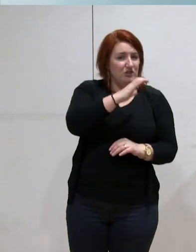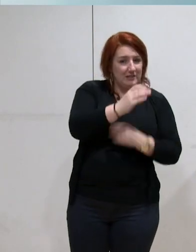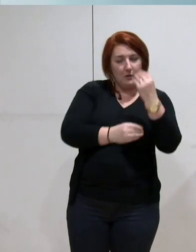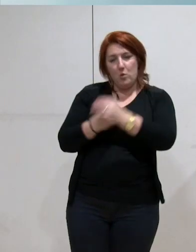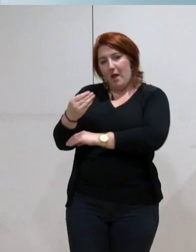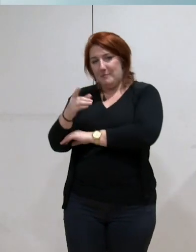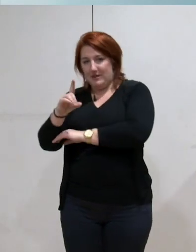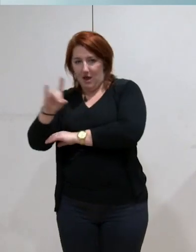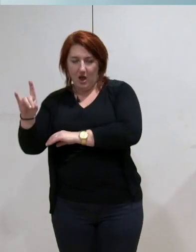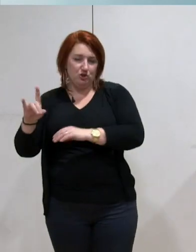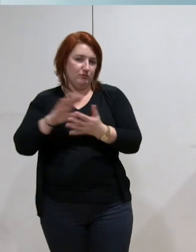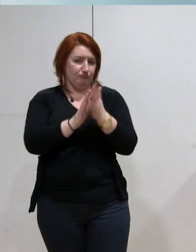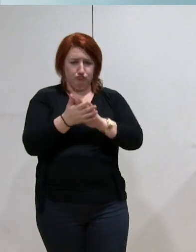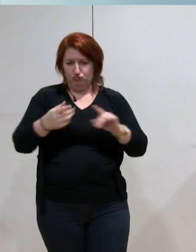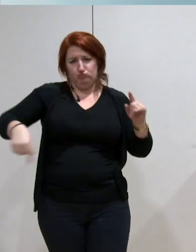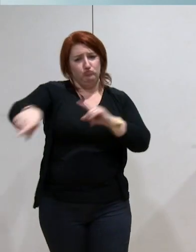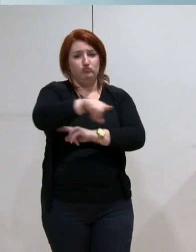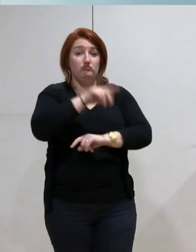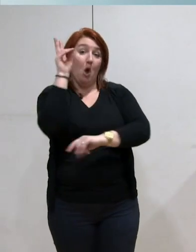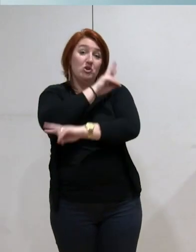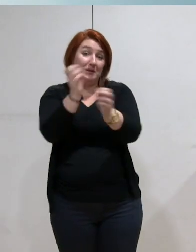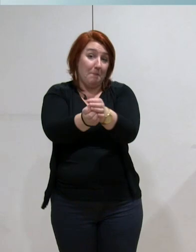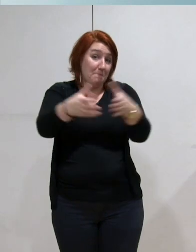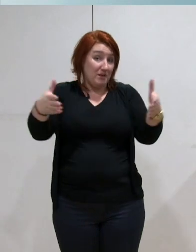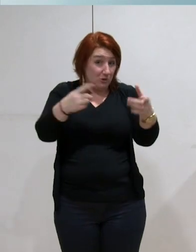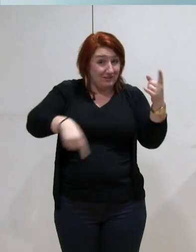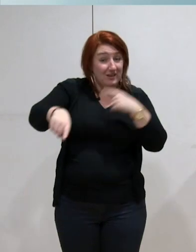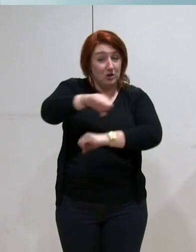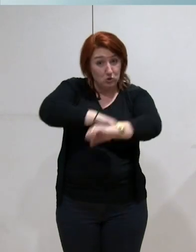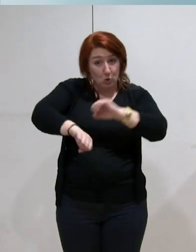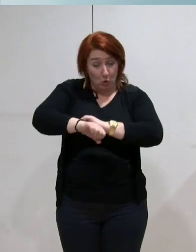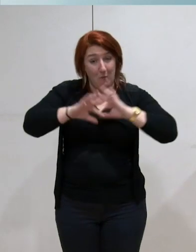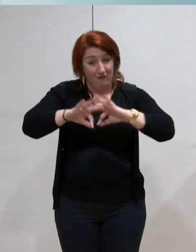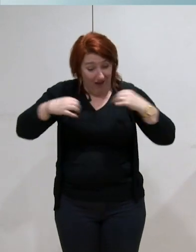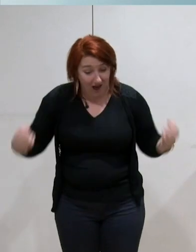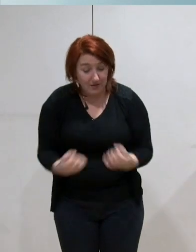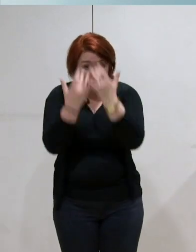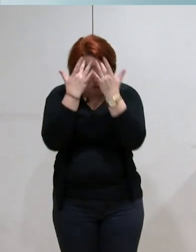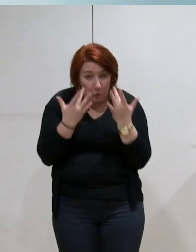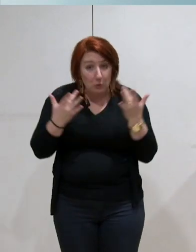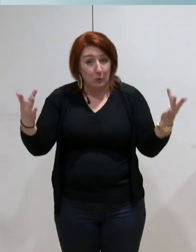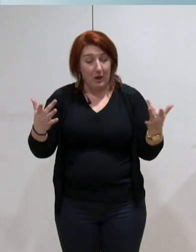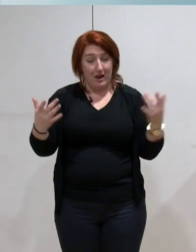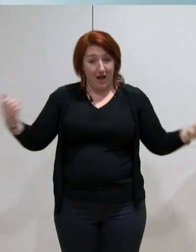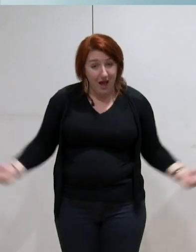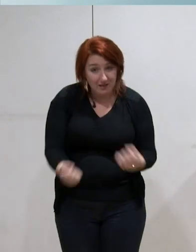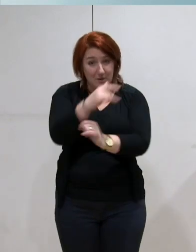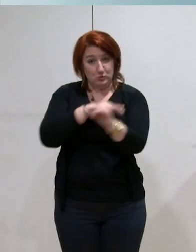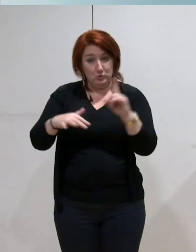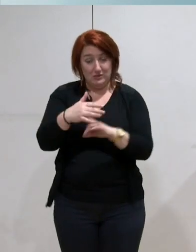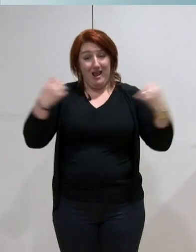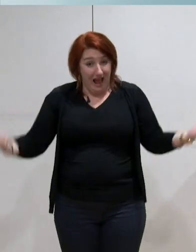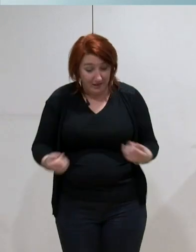MDH s'occupe effectivement aussi de l'association de l'animation culturelle sociale éducative d'un